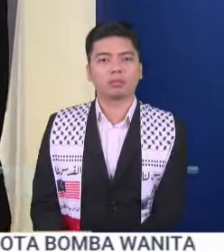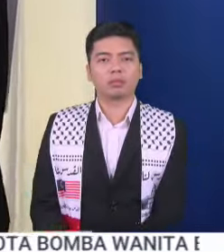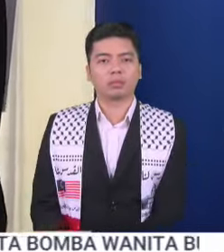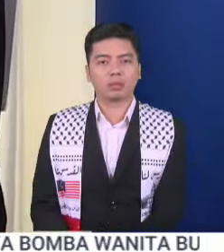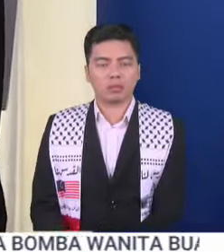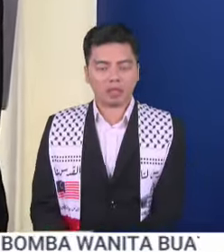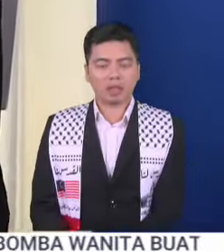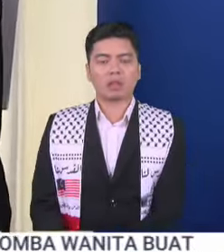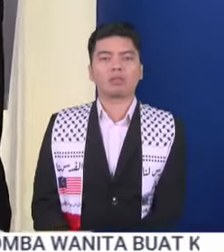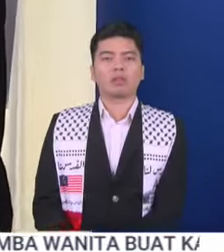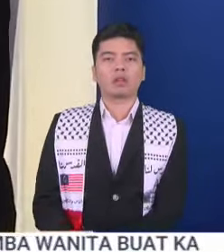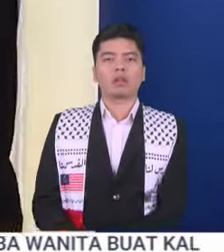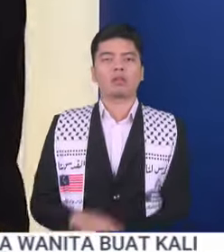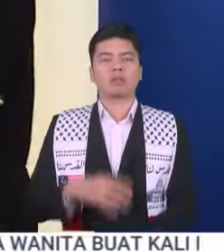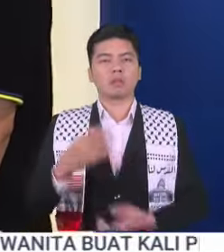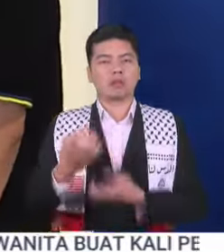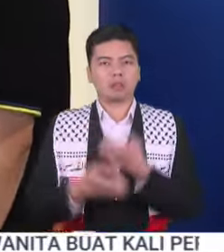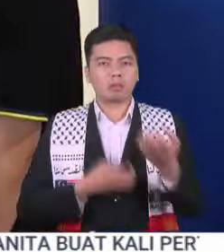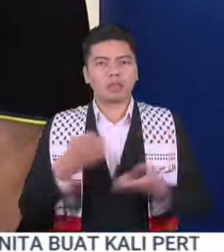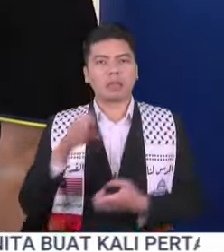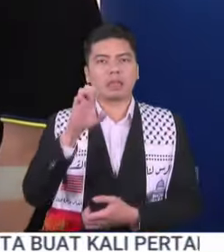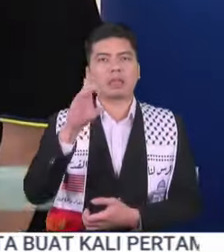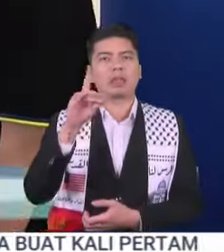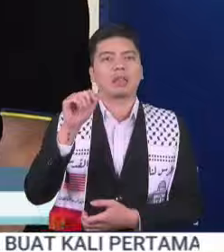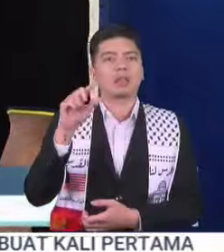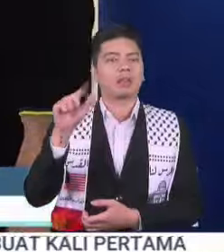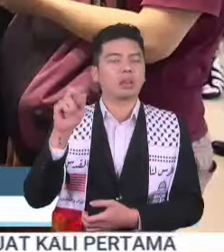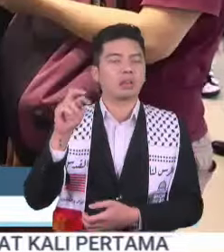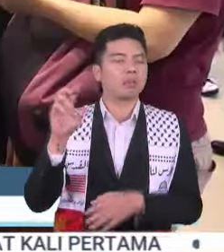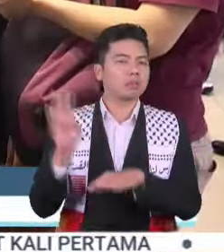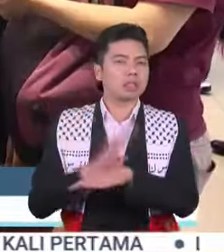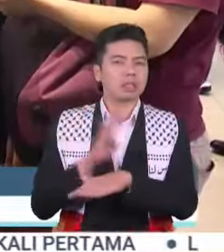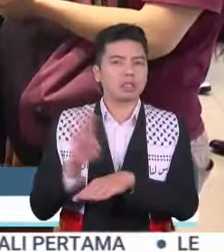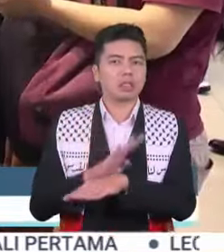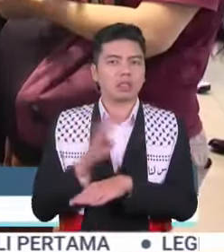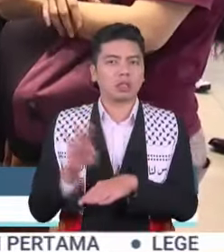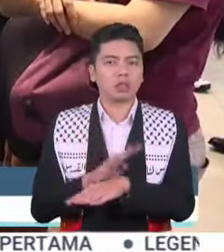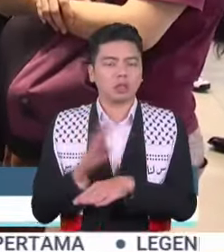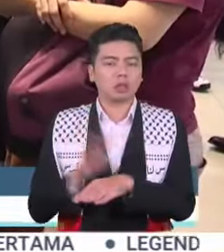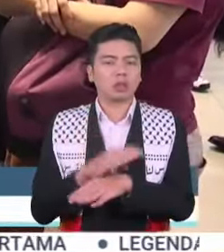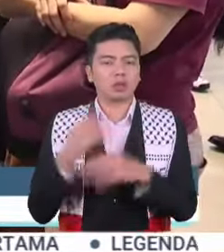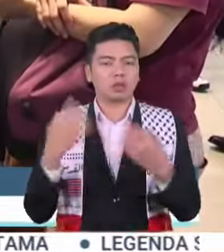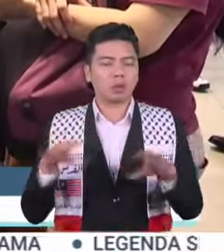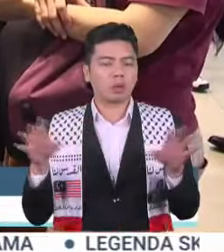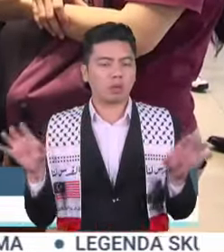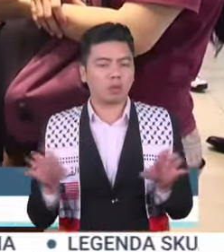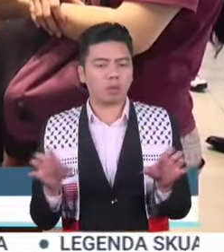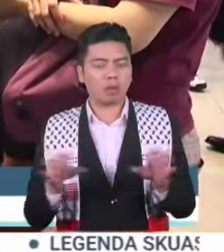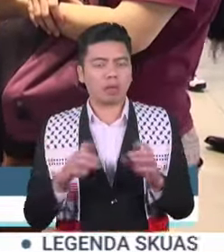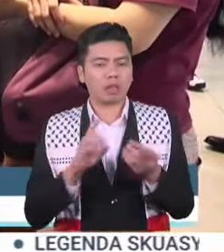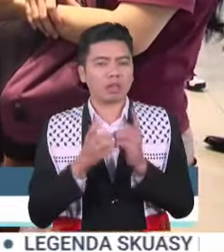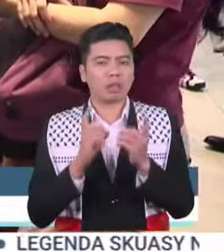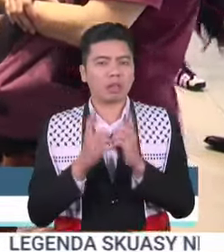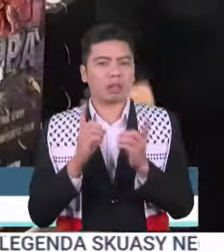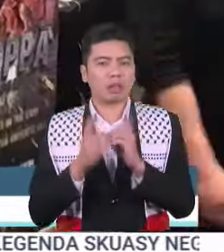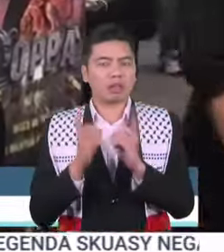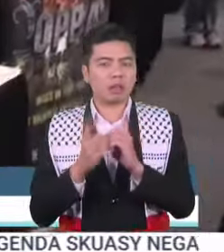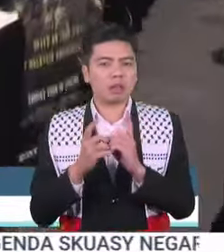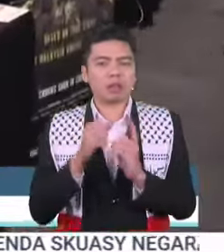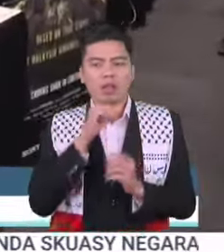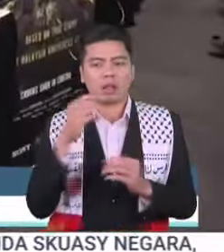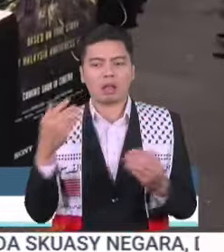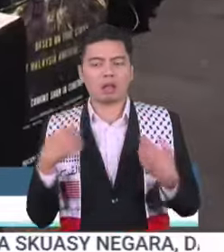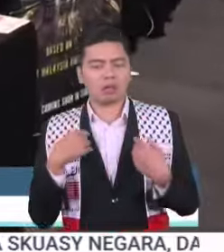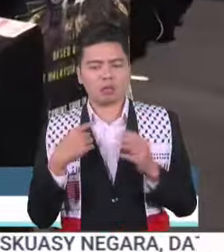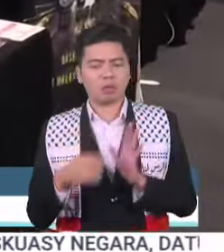Jenayah e-dagang mencatatkan kes tertinggi sebanyak 10,993 kes, diikuti jenayah telekomunikasi pelaburan tidak